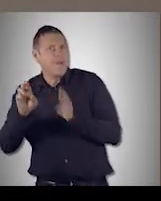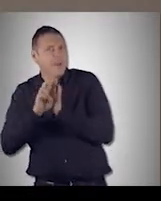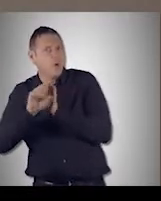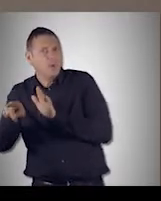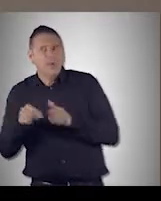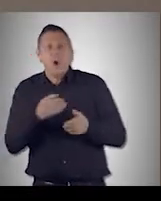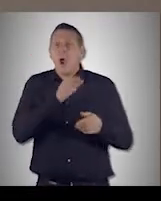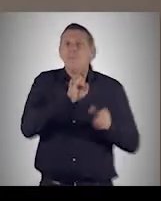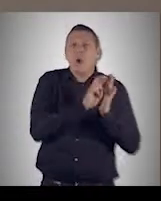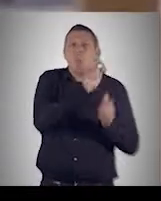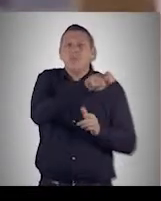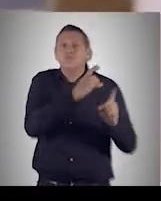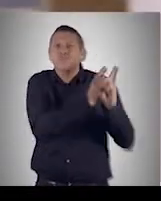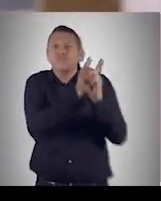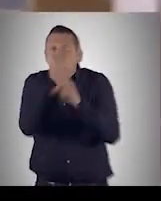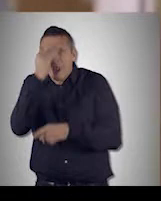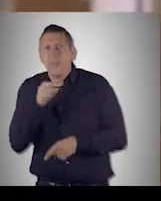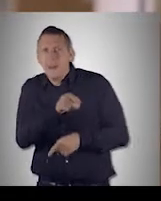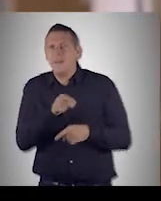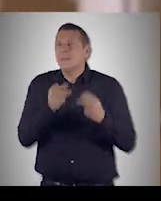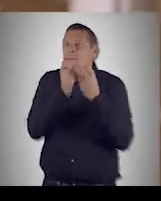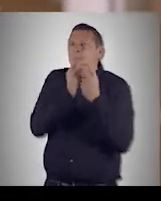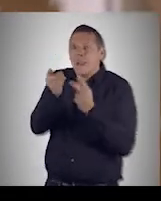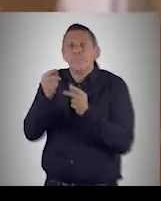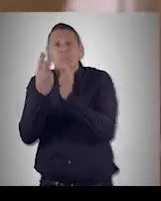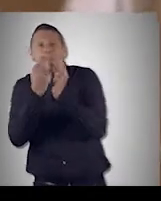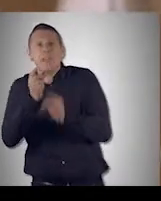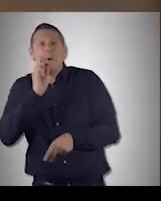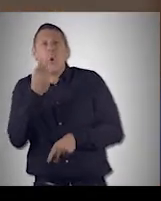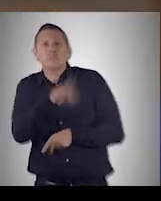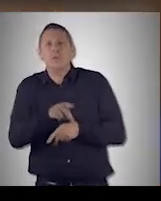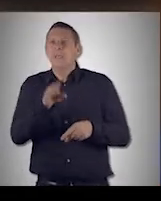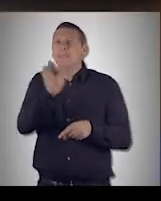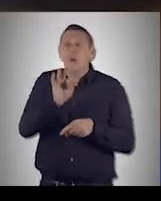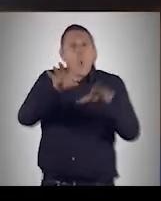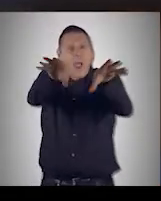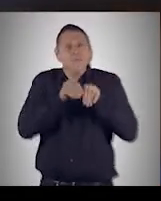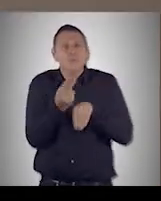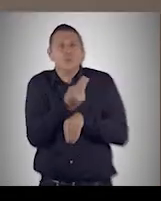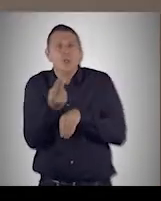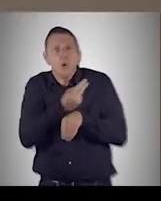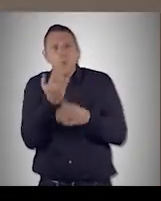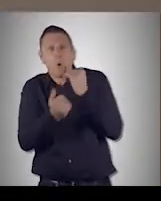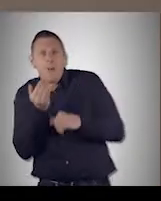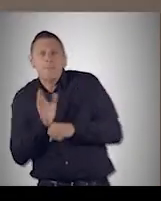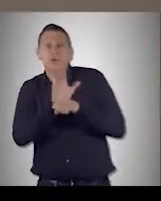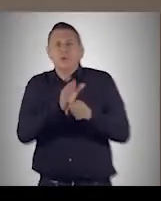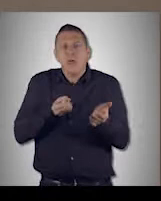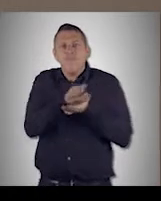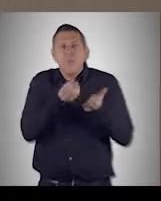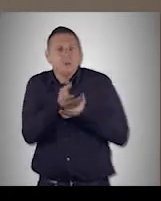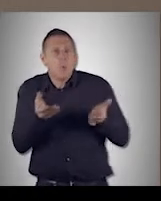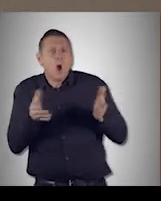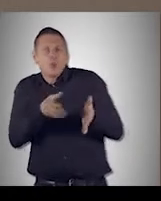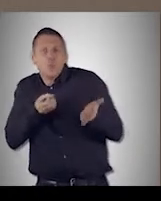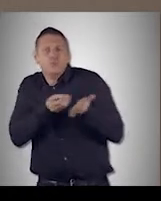travaille avec tous les enseignants référents. Elle en a parlé à la maman et à Théo. Nous les avons invités à une réunion d'information pour présenter le programme. Et suite à